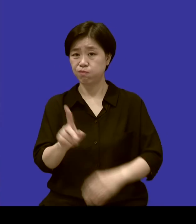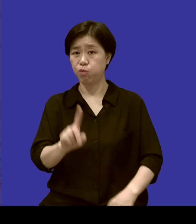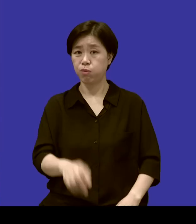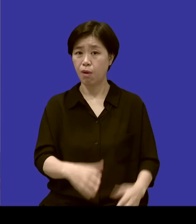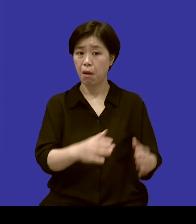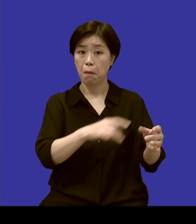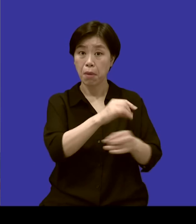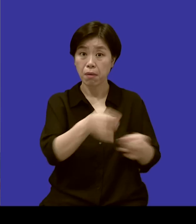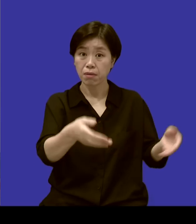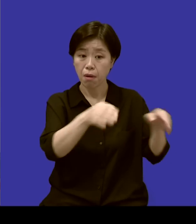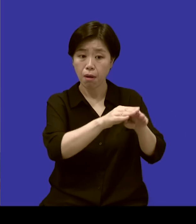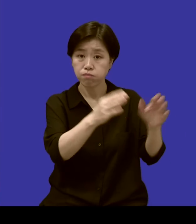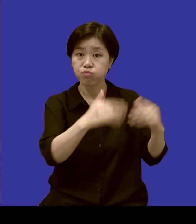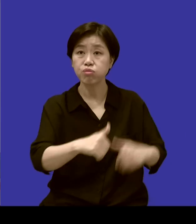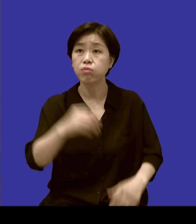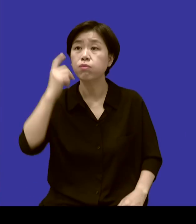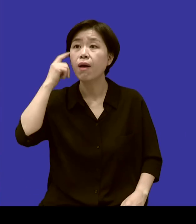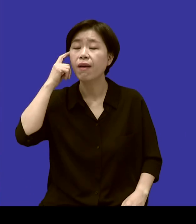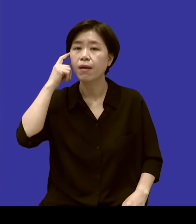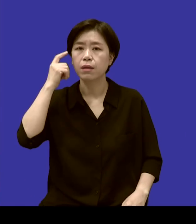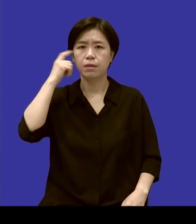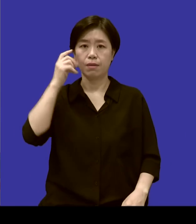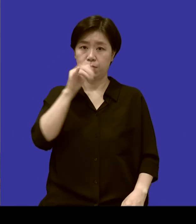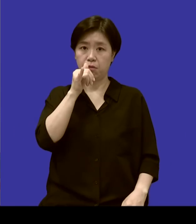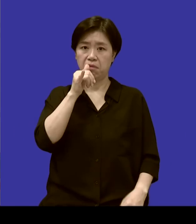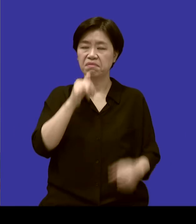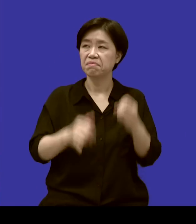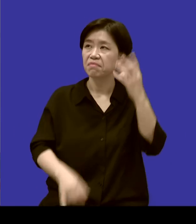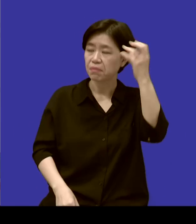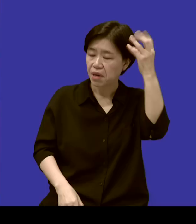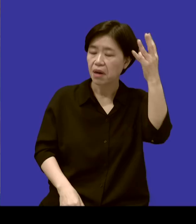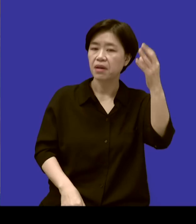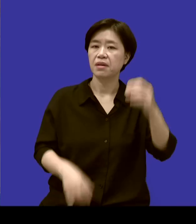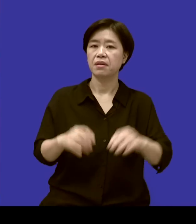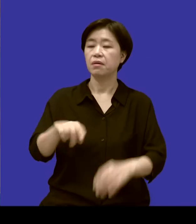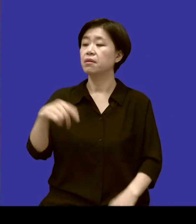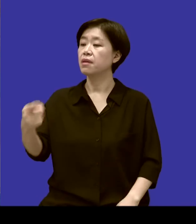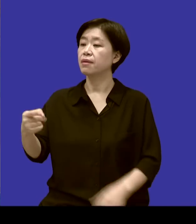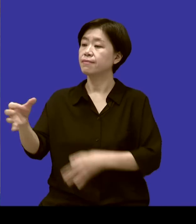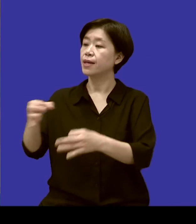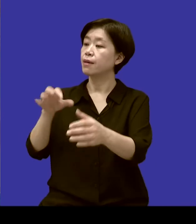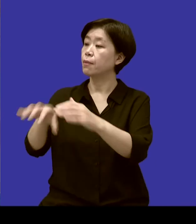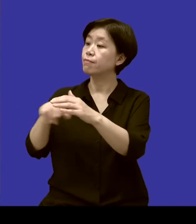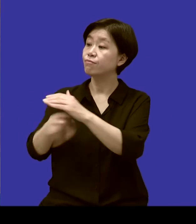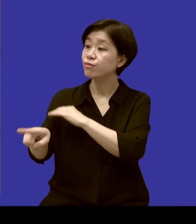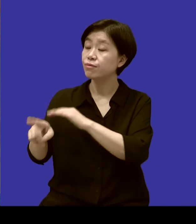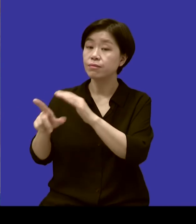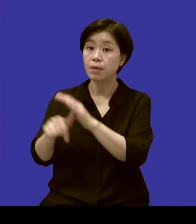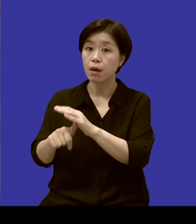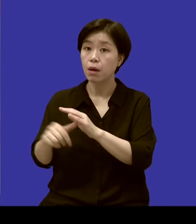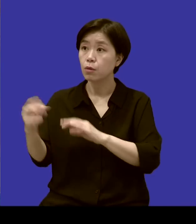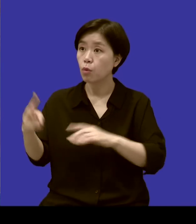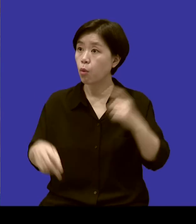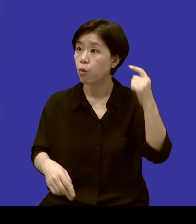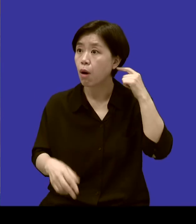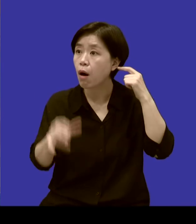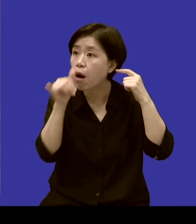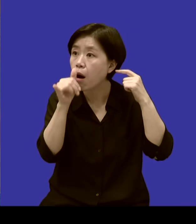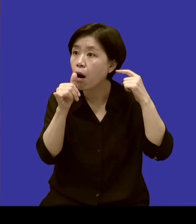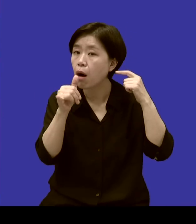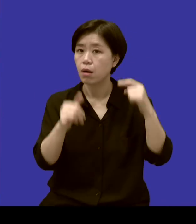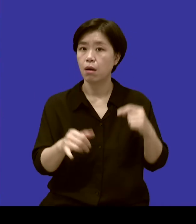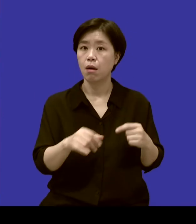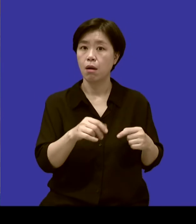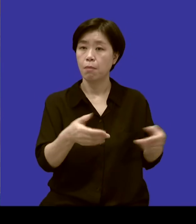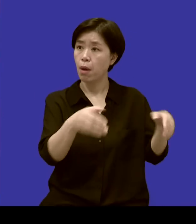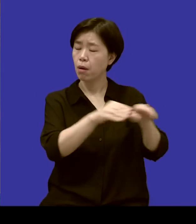저런 거짓말을 해. 그리고 잊어버리고 또 다른 매장을 또 갔어요. 쇼핑하는데 또 거기서도 삼풍백화점이